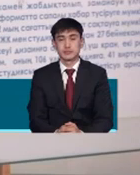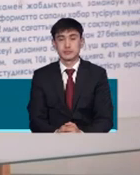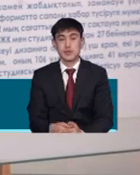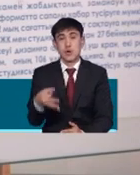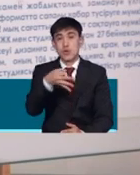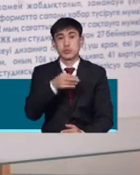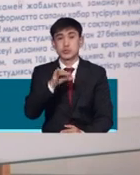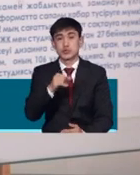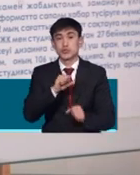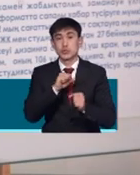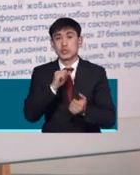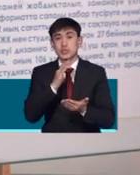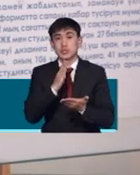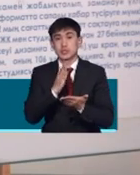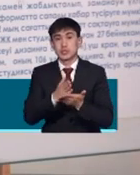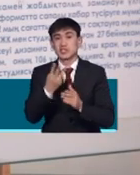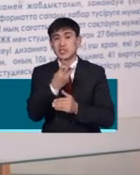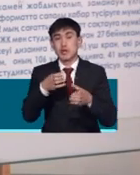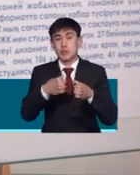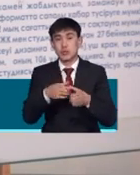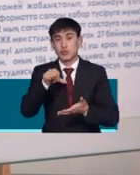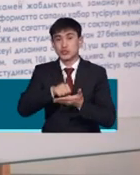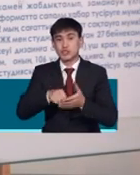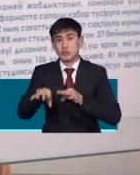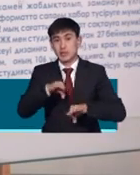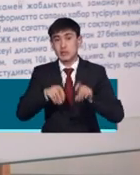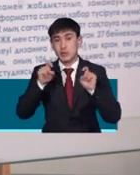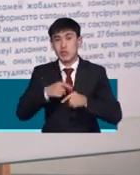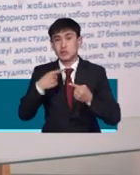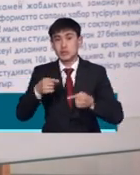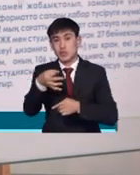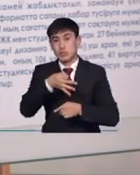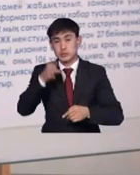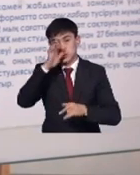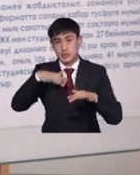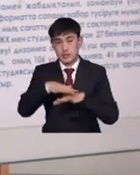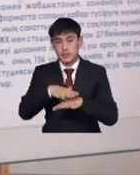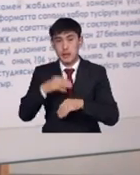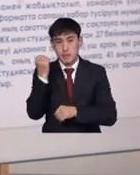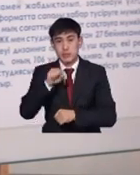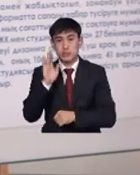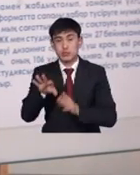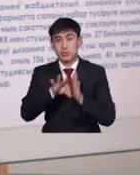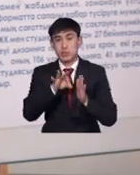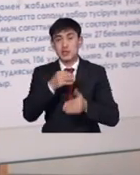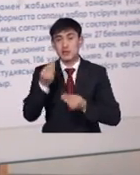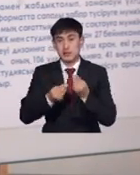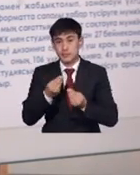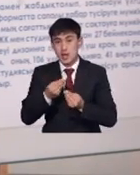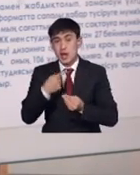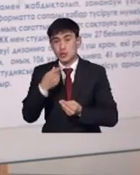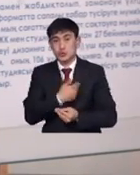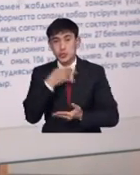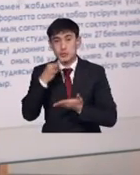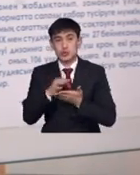Оба ЖТСУ представляют собой три команды. Для участия в проекте приехали ребята из других областей страны. Победители будут определять в ходе игры. Хочу